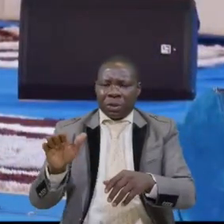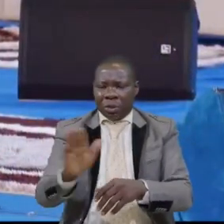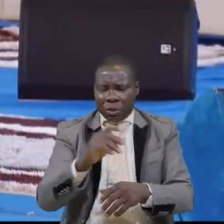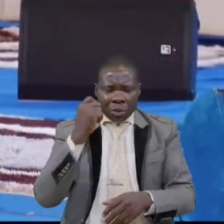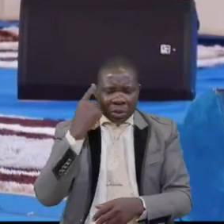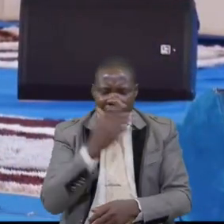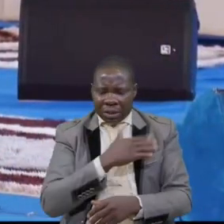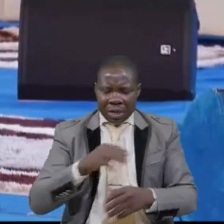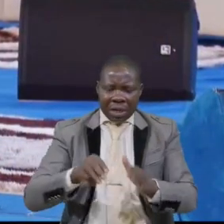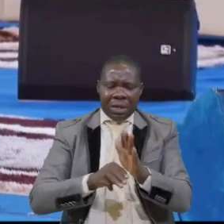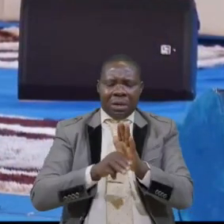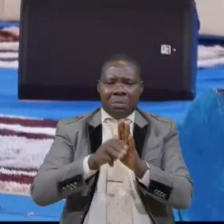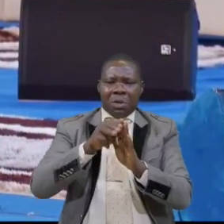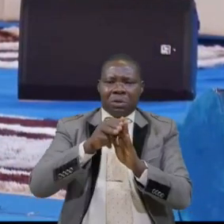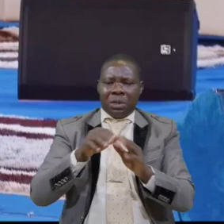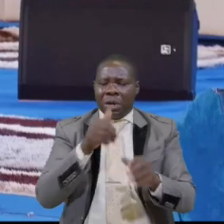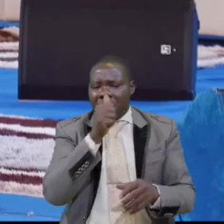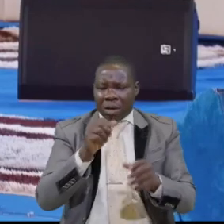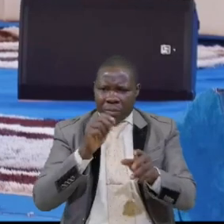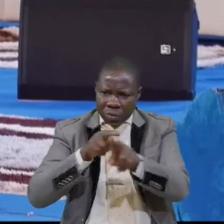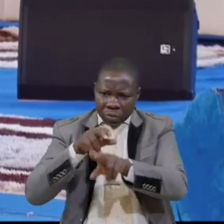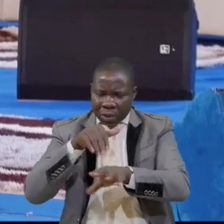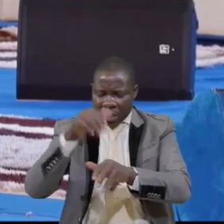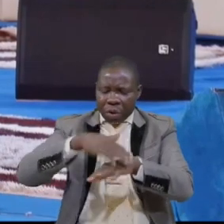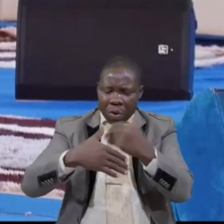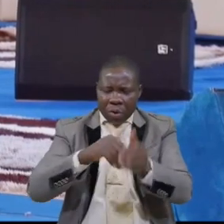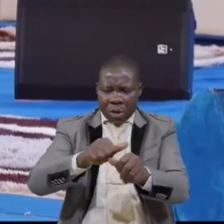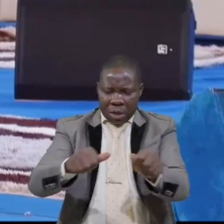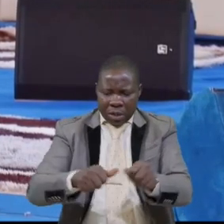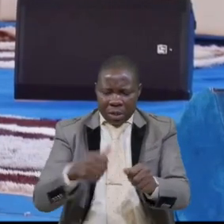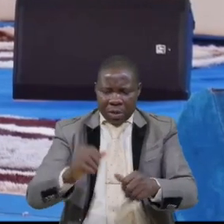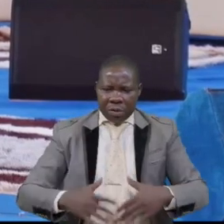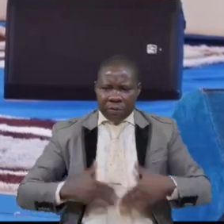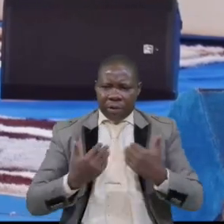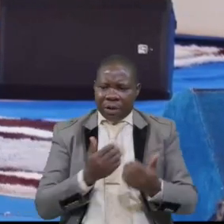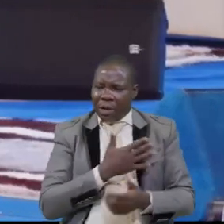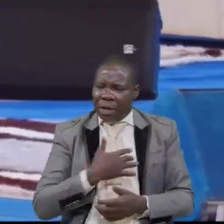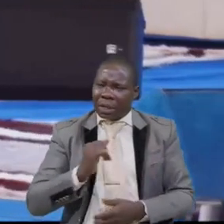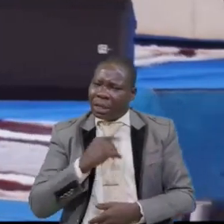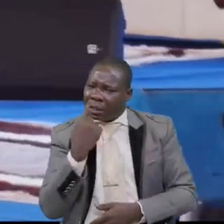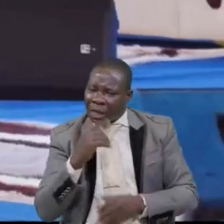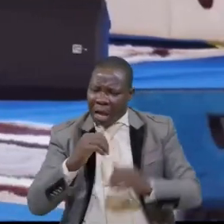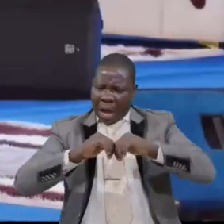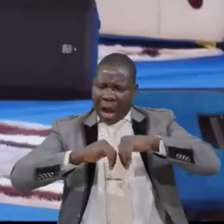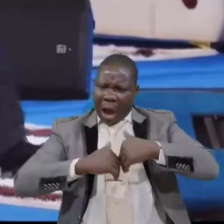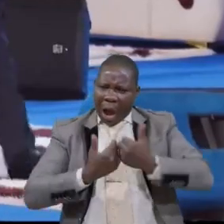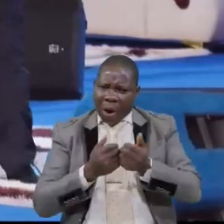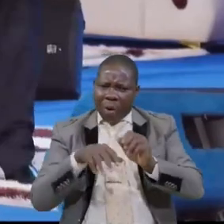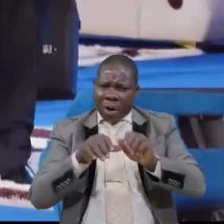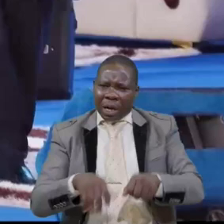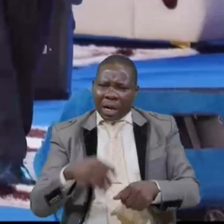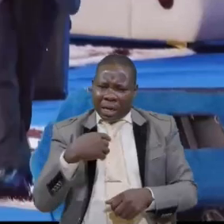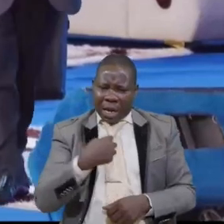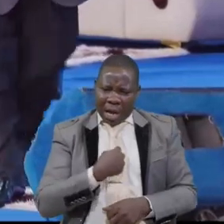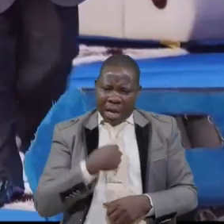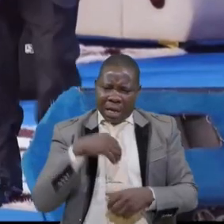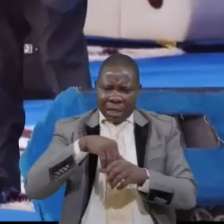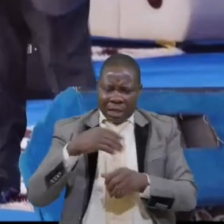ta maturité. Je regarde tout domaine de ma vie et je dis comment je puis dans ma vie,